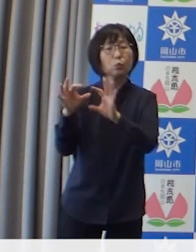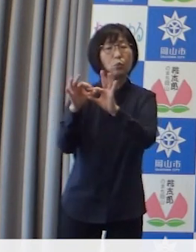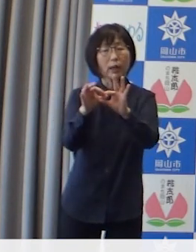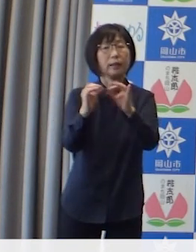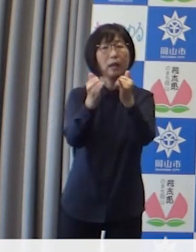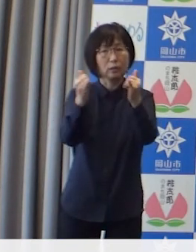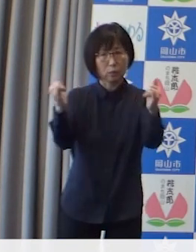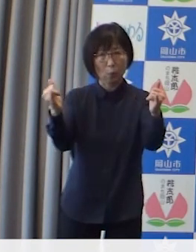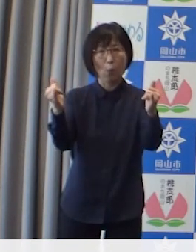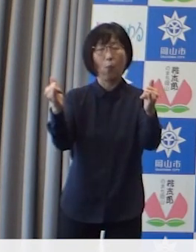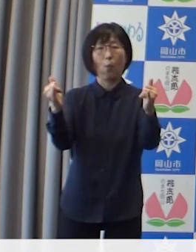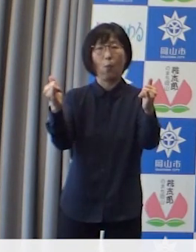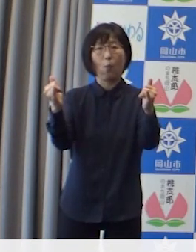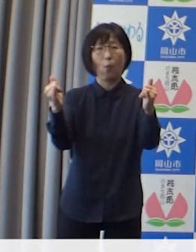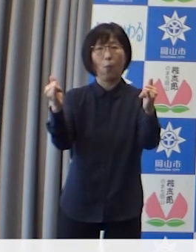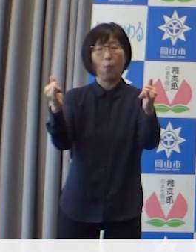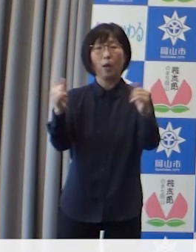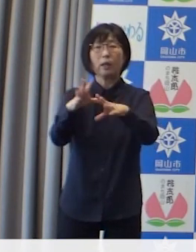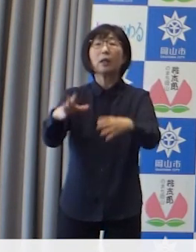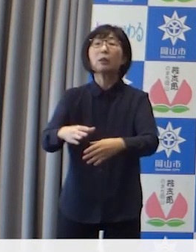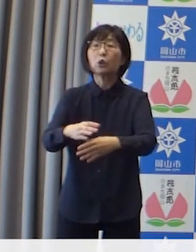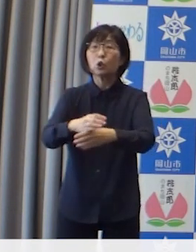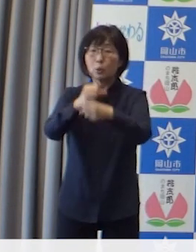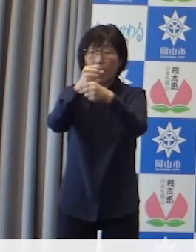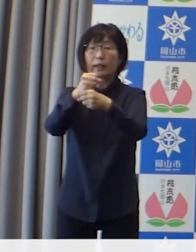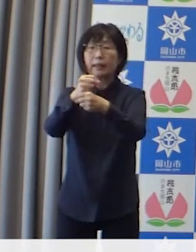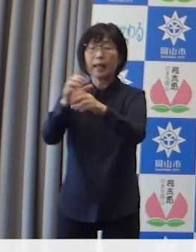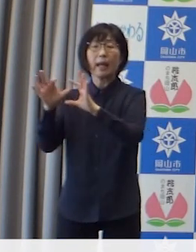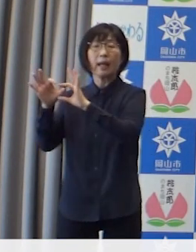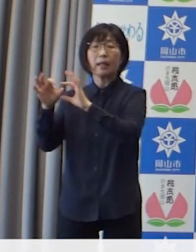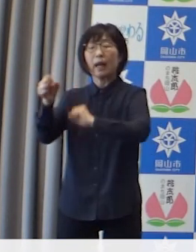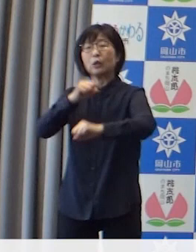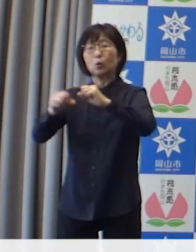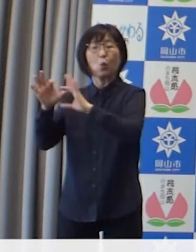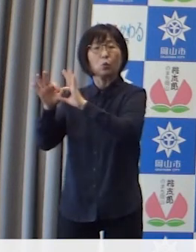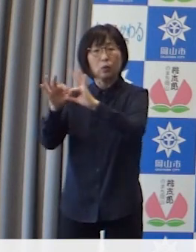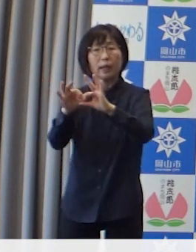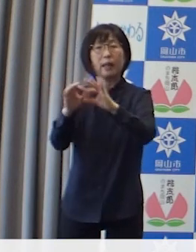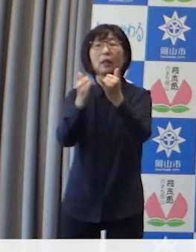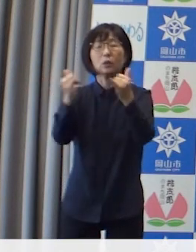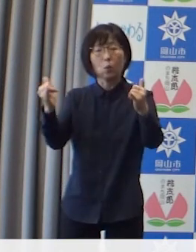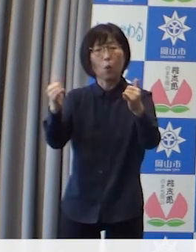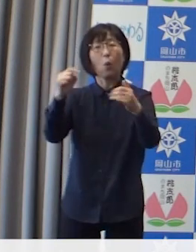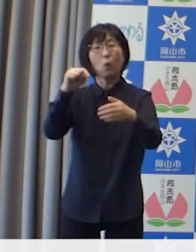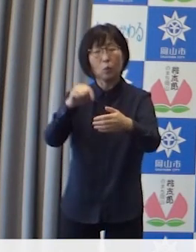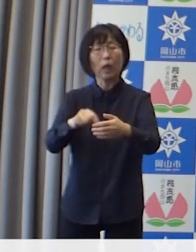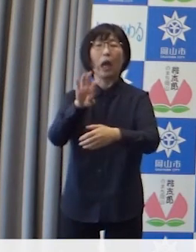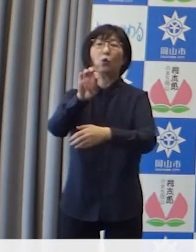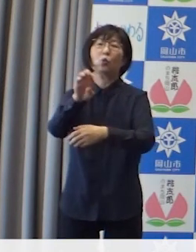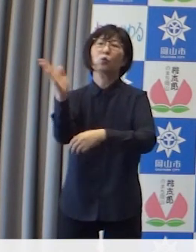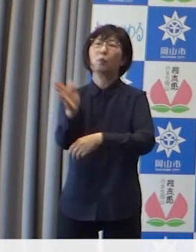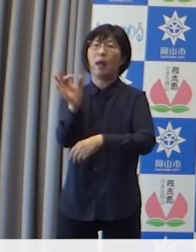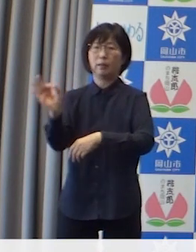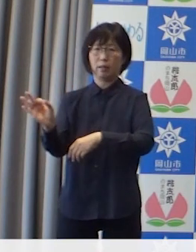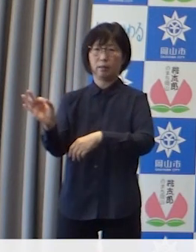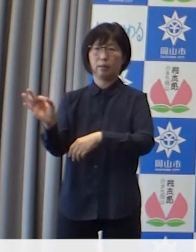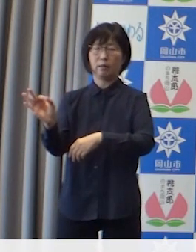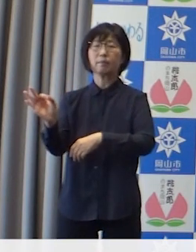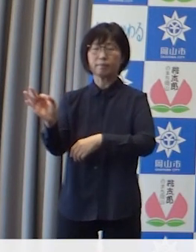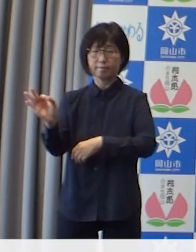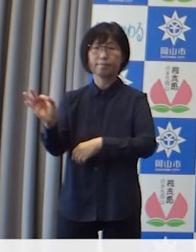人、すなわち継続的に活動した人ってのは約4割なんですね。